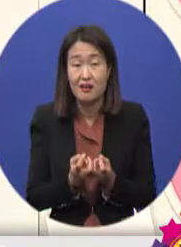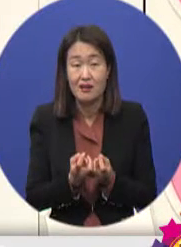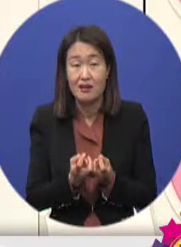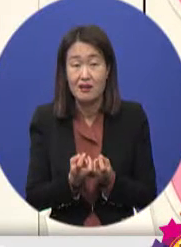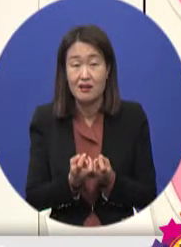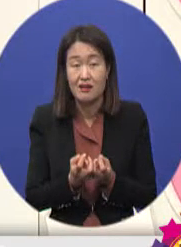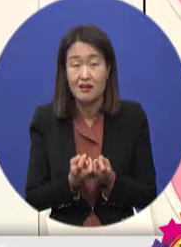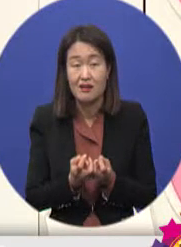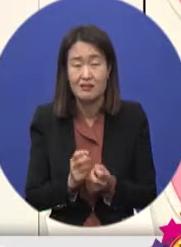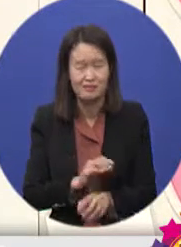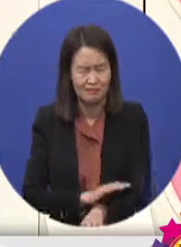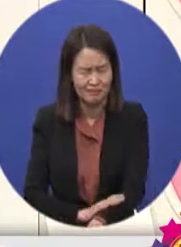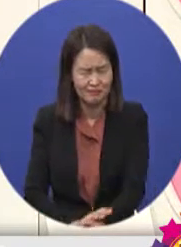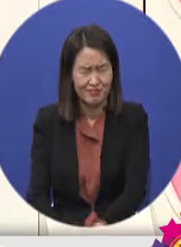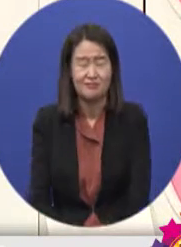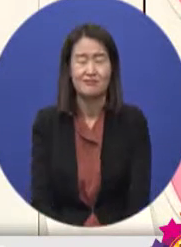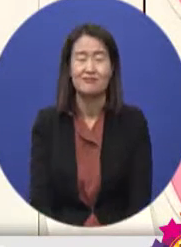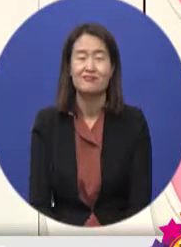잘 지냅니다.